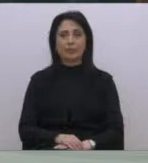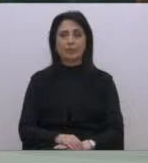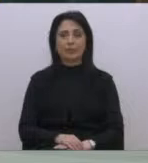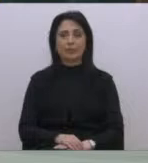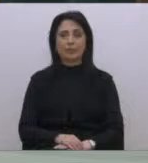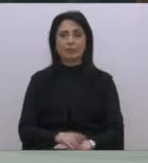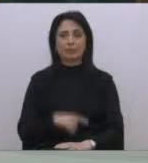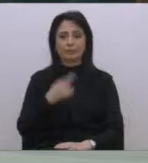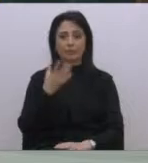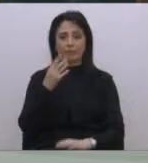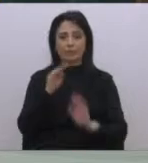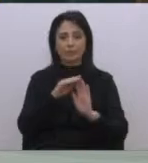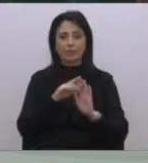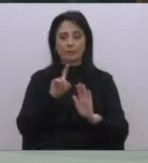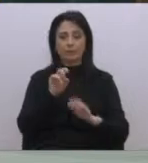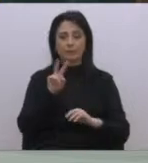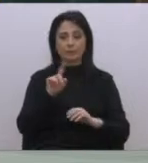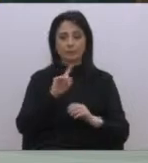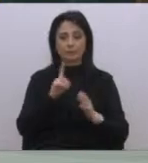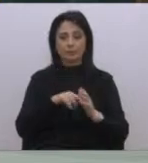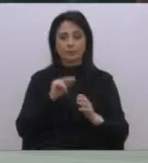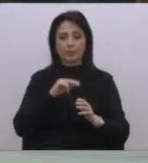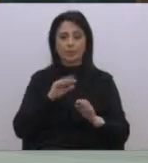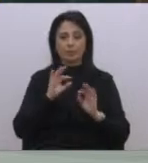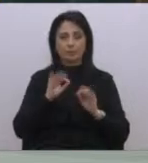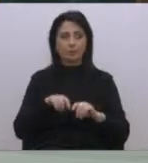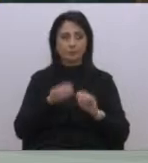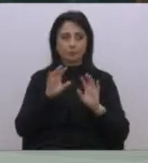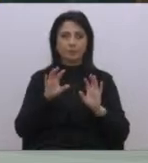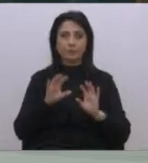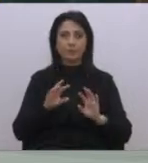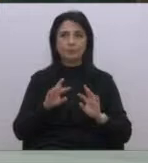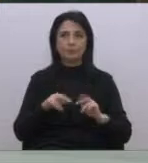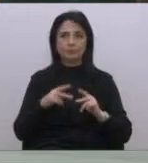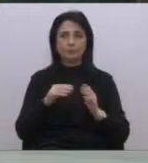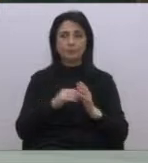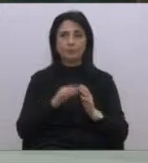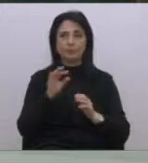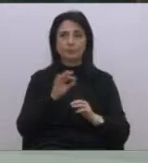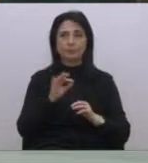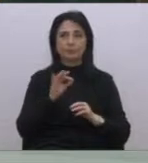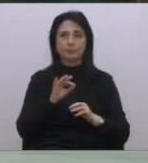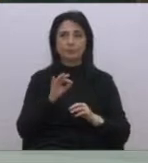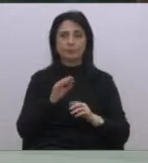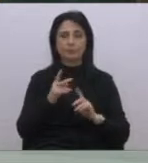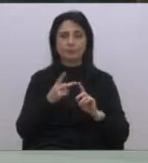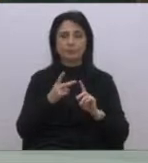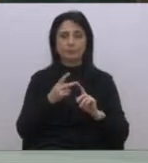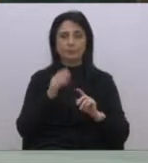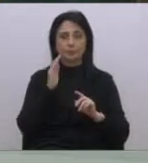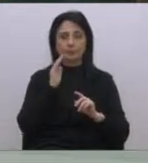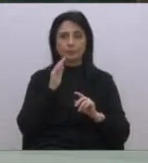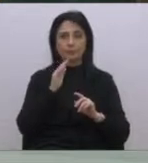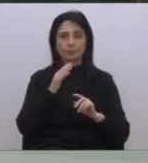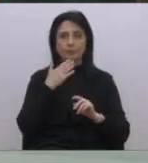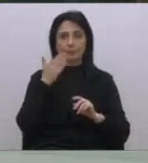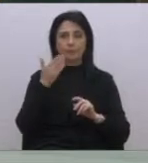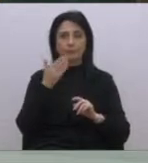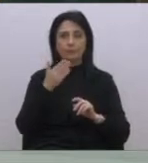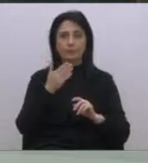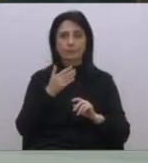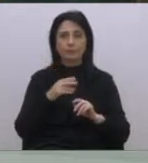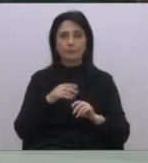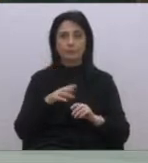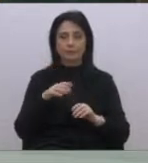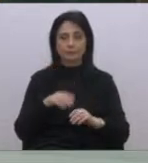Shemdegi, dris tsesigi sas meore sagitri, administratsius samandagovata kodekshi tsvlebis shetanis shesakheb meore mosmenit mokhsenebeli